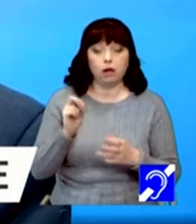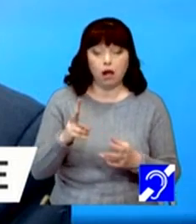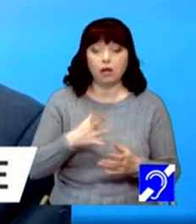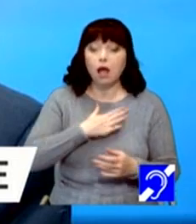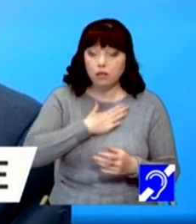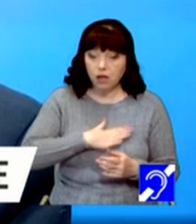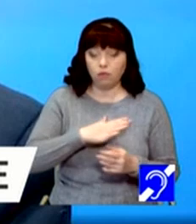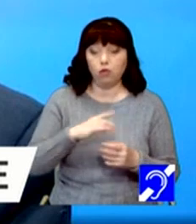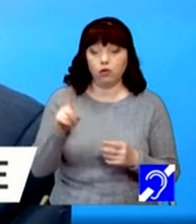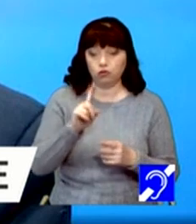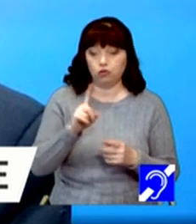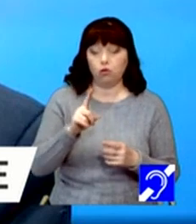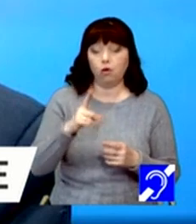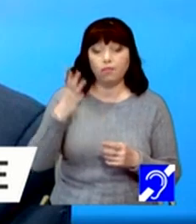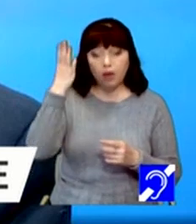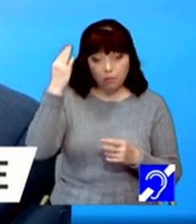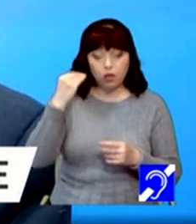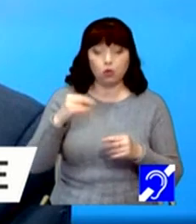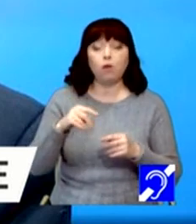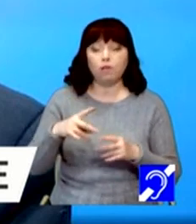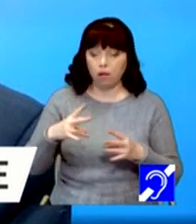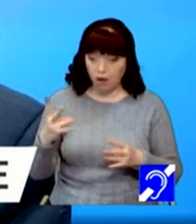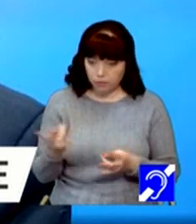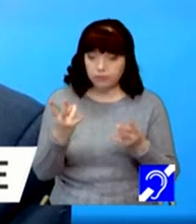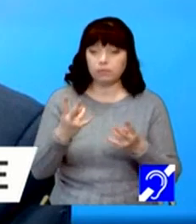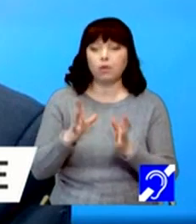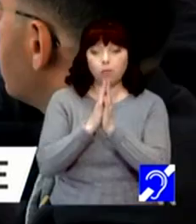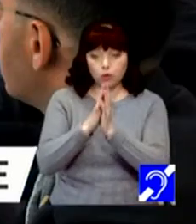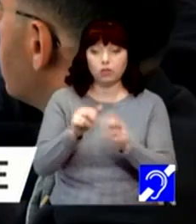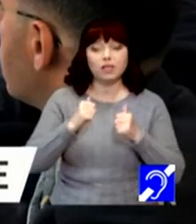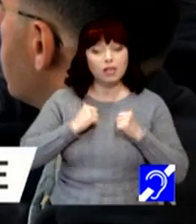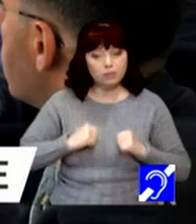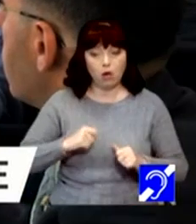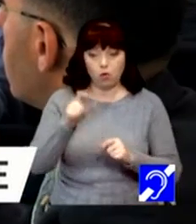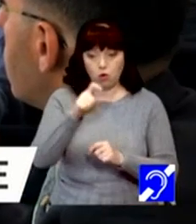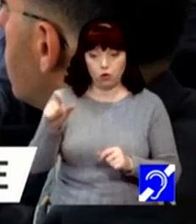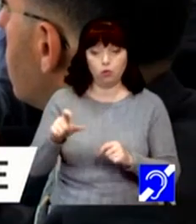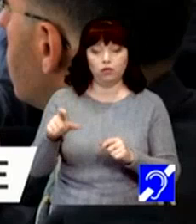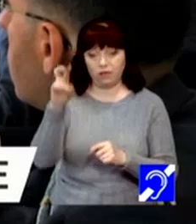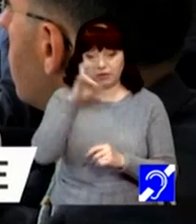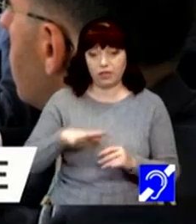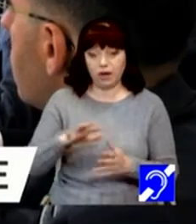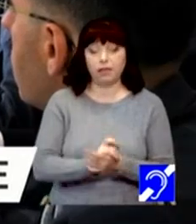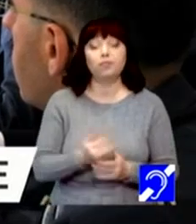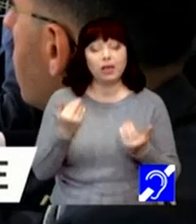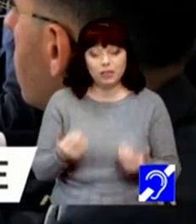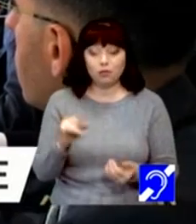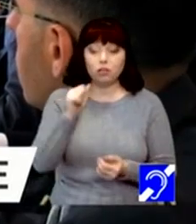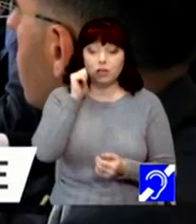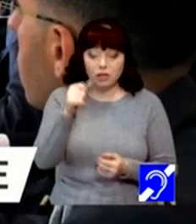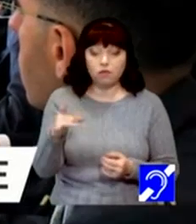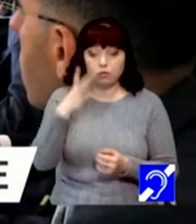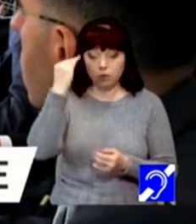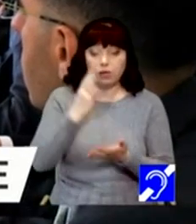autorităților din Republica Moldova care contribuie la păstrarea calmului în țară astăzi și mâine într o vizită oficială în Republica Moldova